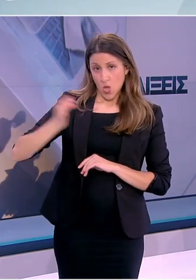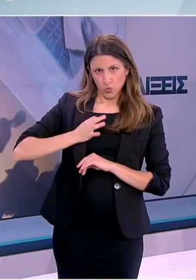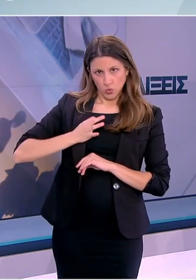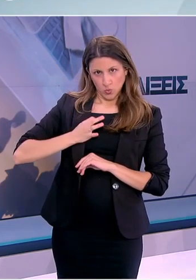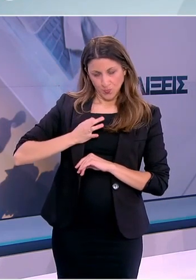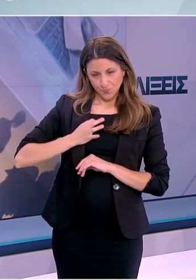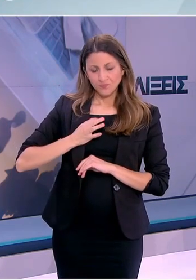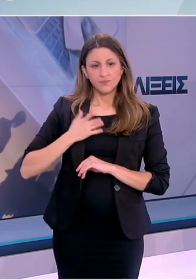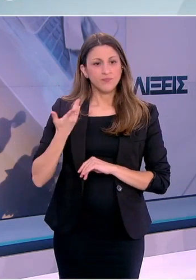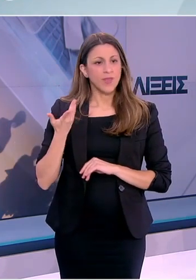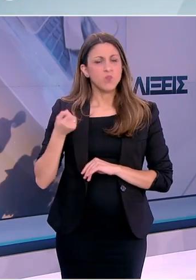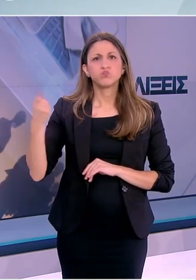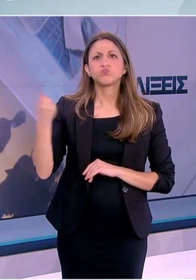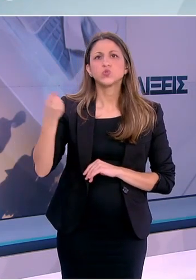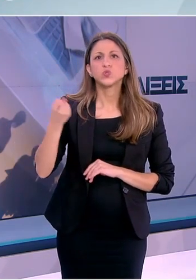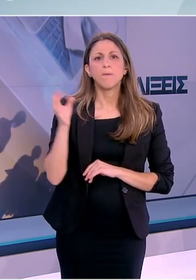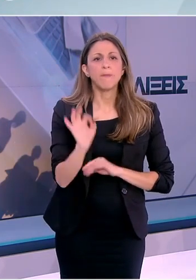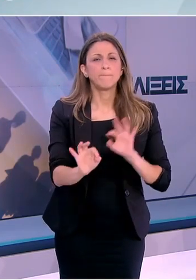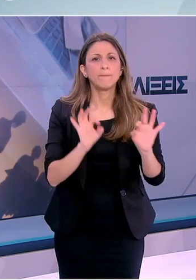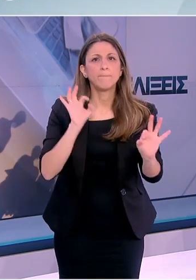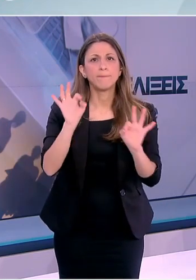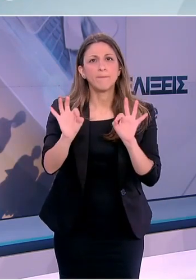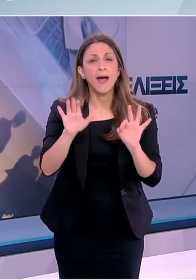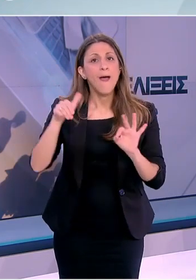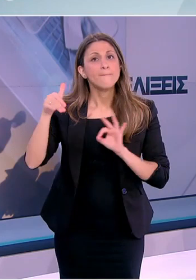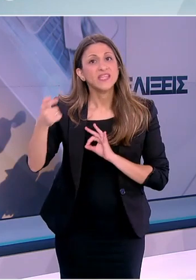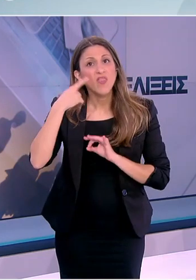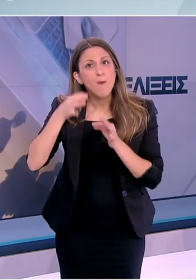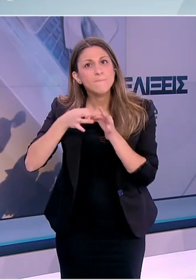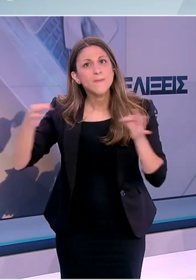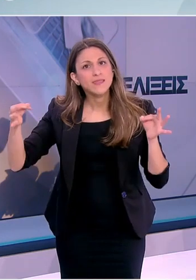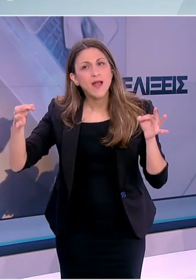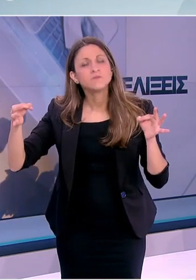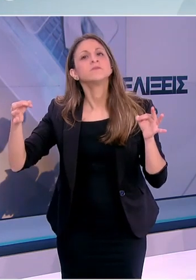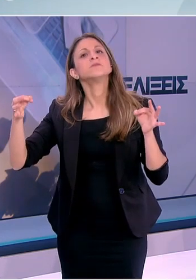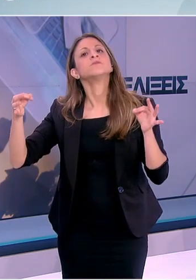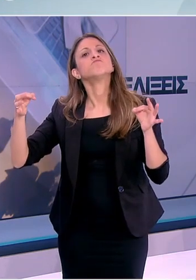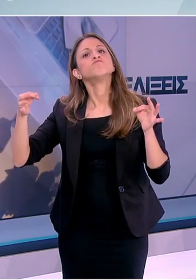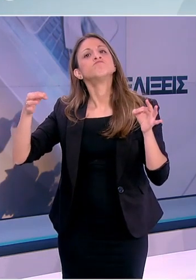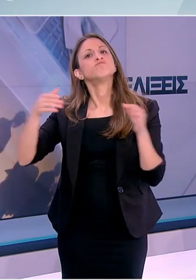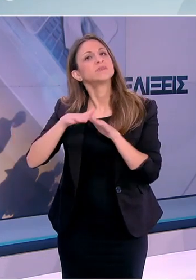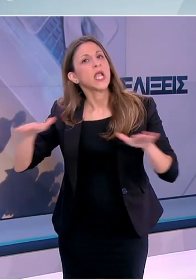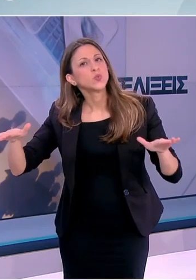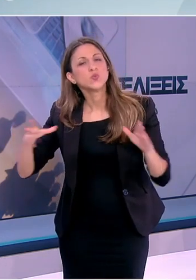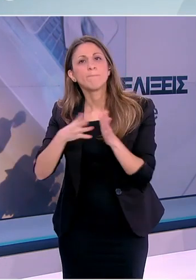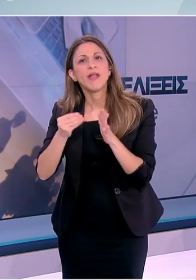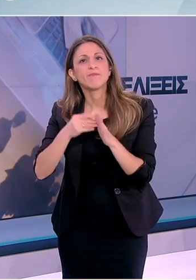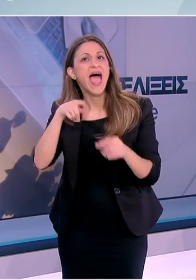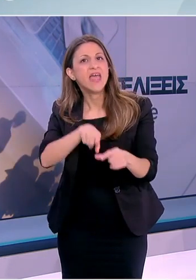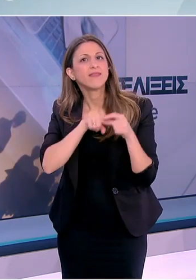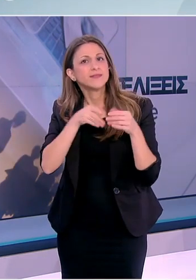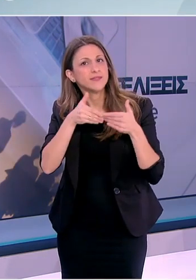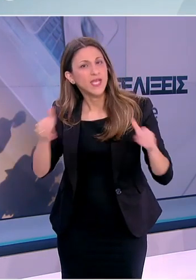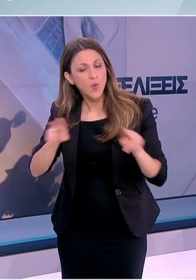το lockdown? Θα αποτελέσει προϋπόθεση εξασφάλιση ικανού αριθμού μασκών για το γενικό πληθυσμό, όπως προτείνει η έκθεση της